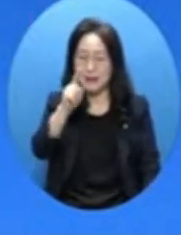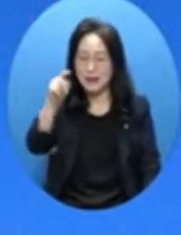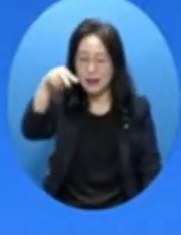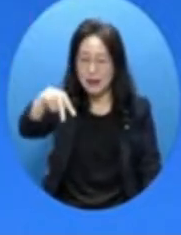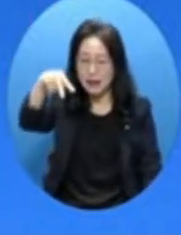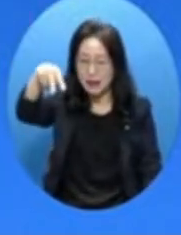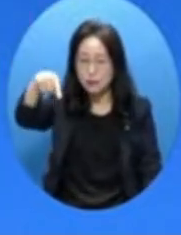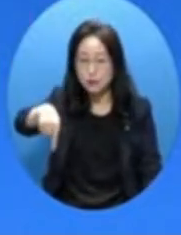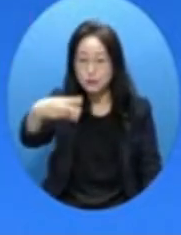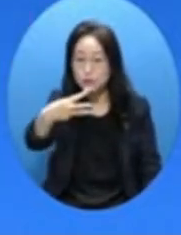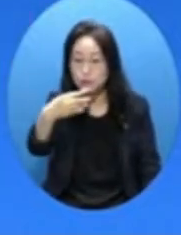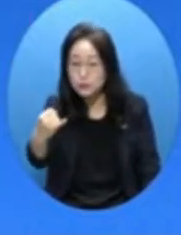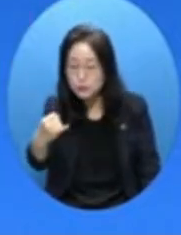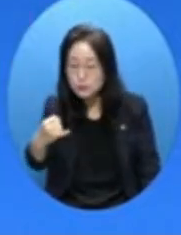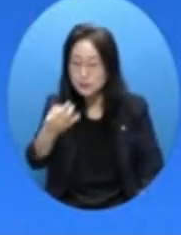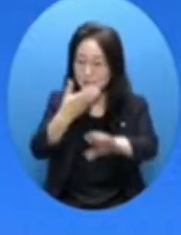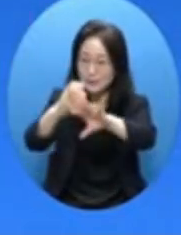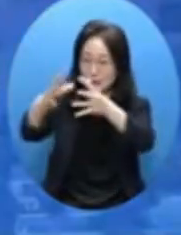대군사를 동원해서